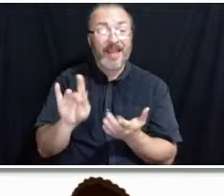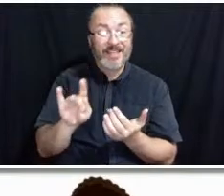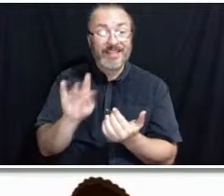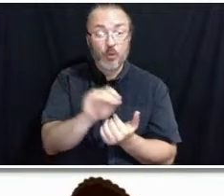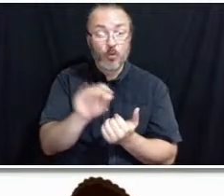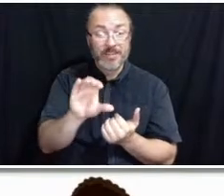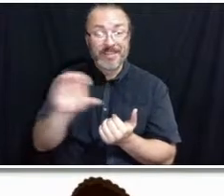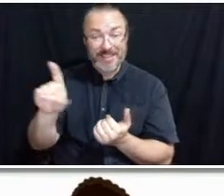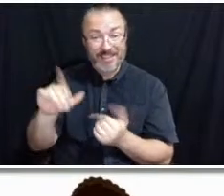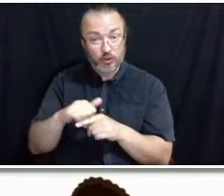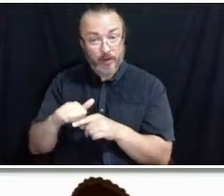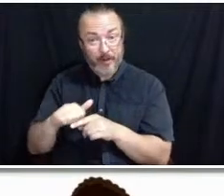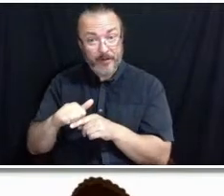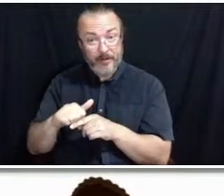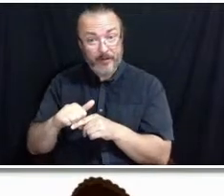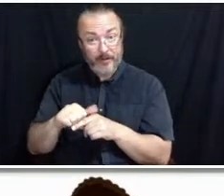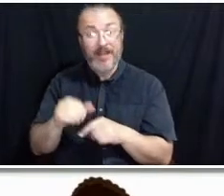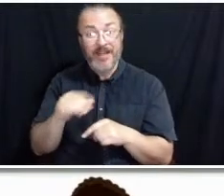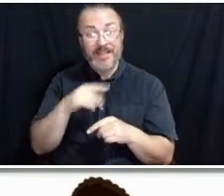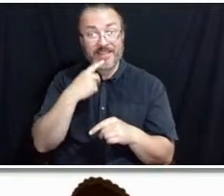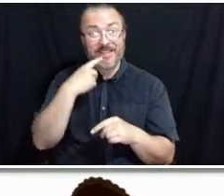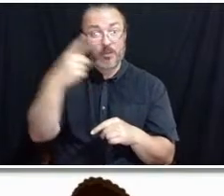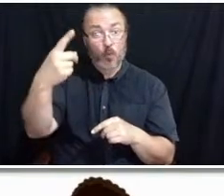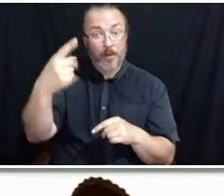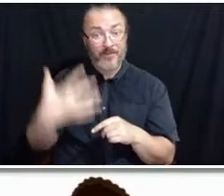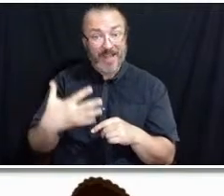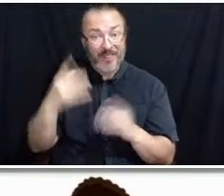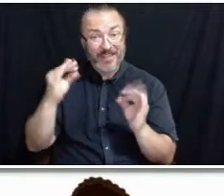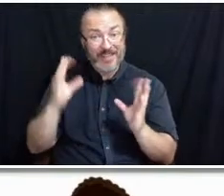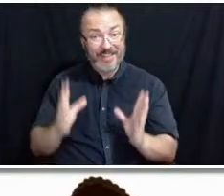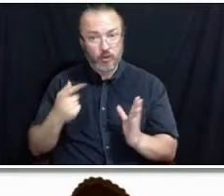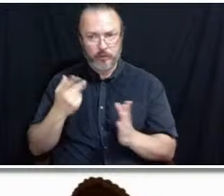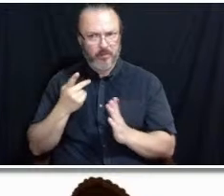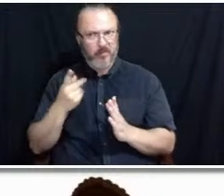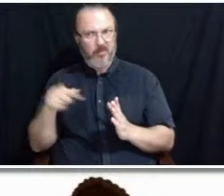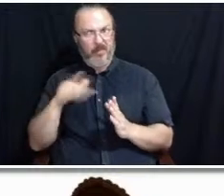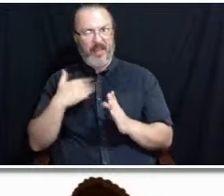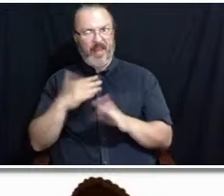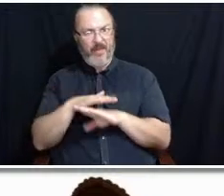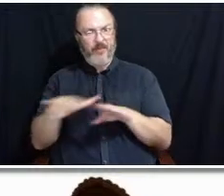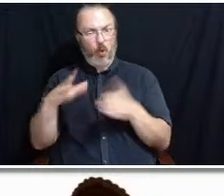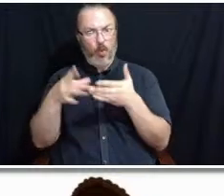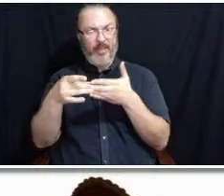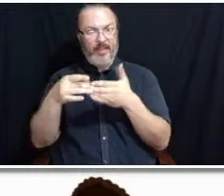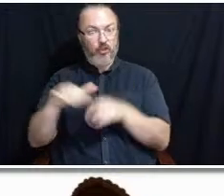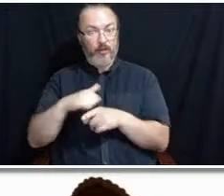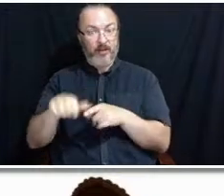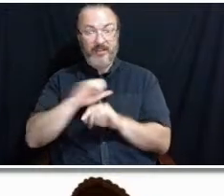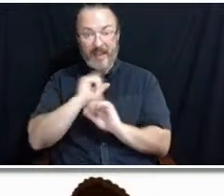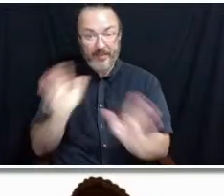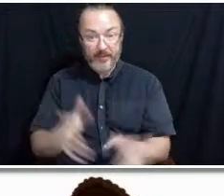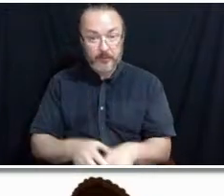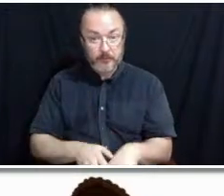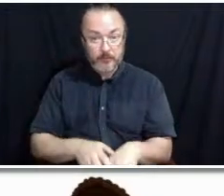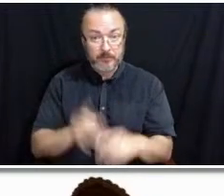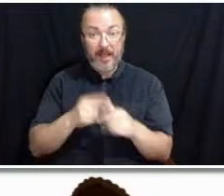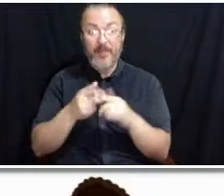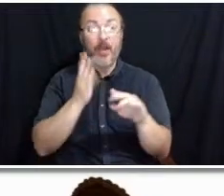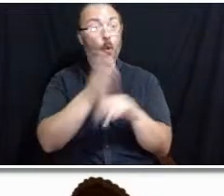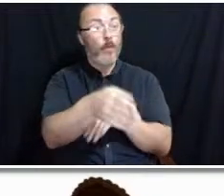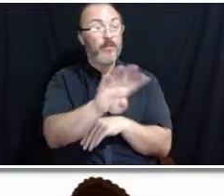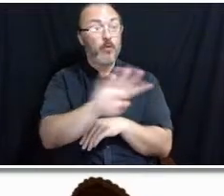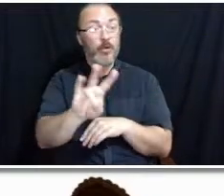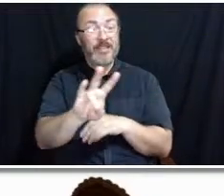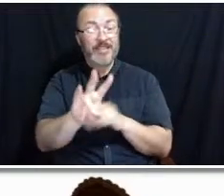L'étude de l'OCDE de 2018 indiquait qu'un cinquième des enseignants principaux n'avait pas de formation spécialisée. Et pour